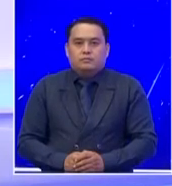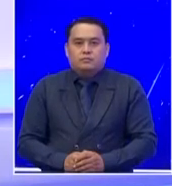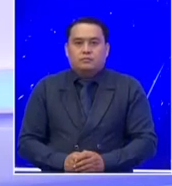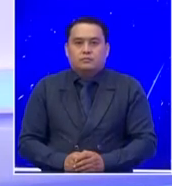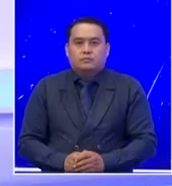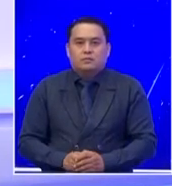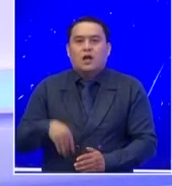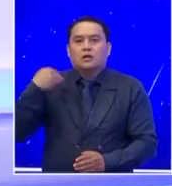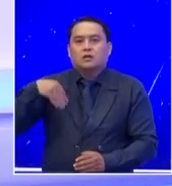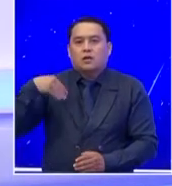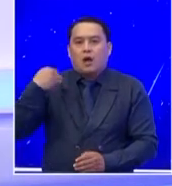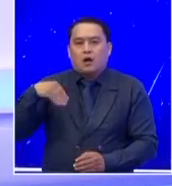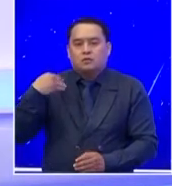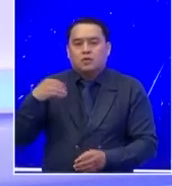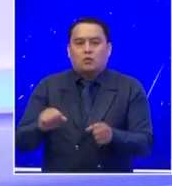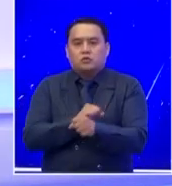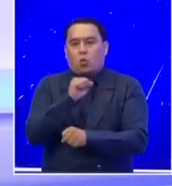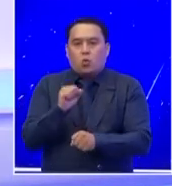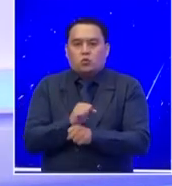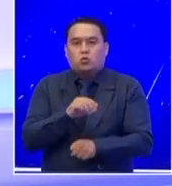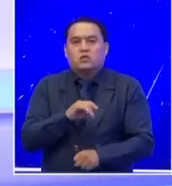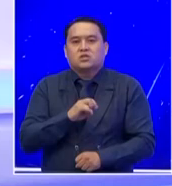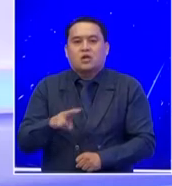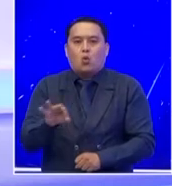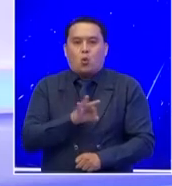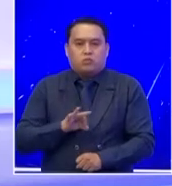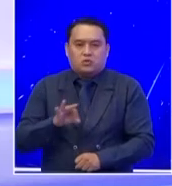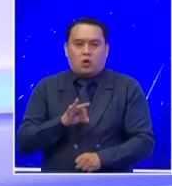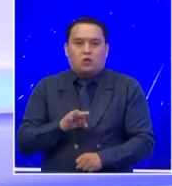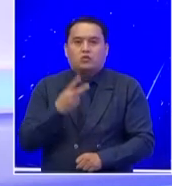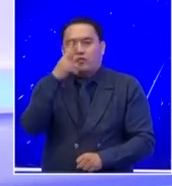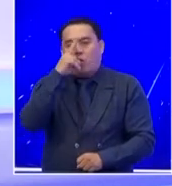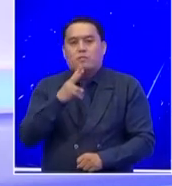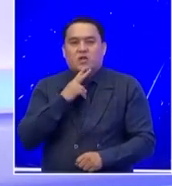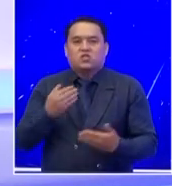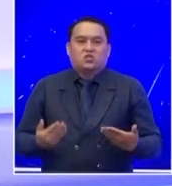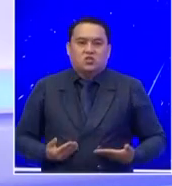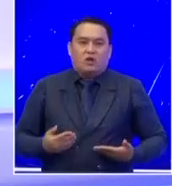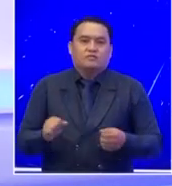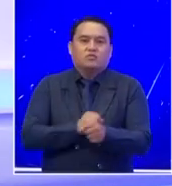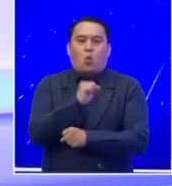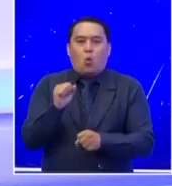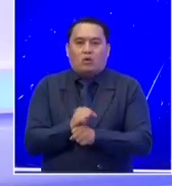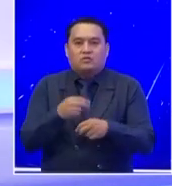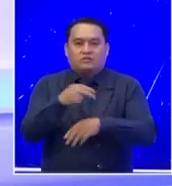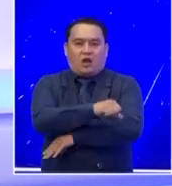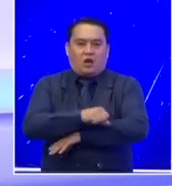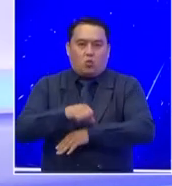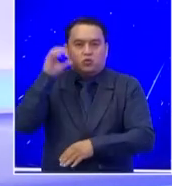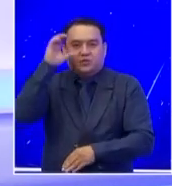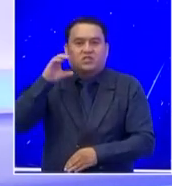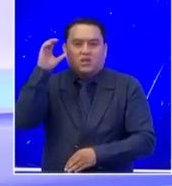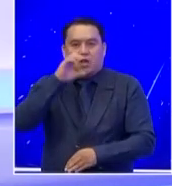Сотни граждан Таджикистана застряли в Туркестанской области. Они уже больше 2 месяцев живут на автостоянке на границе с